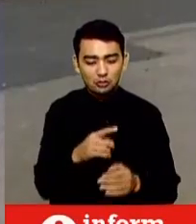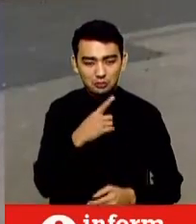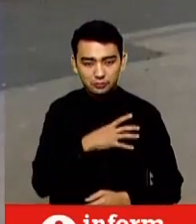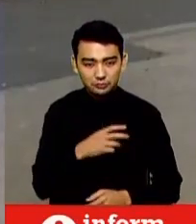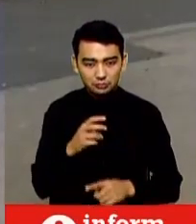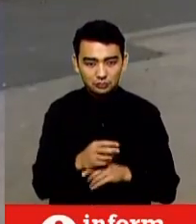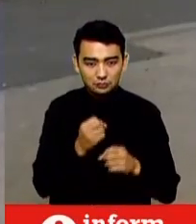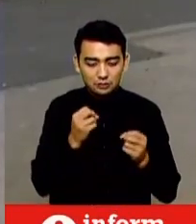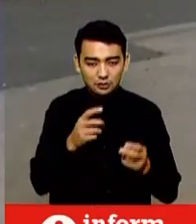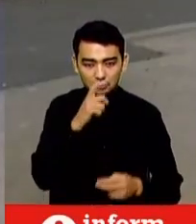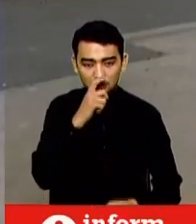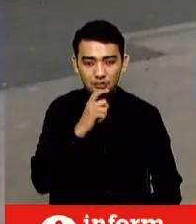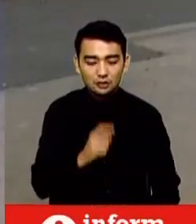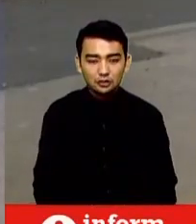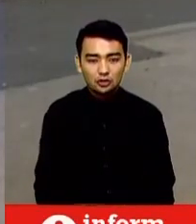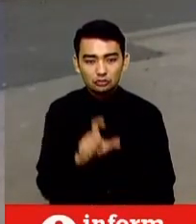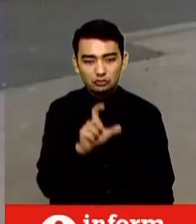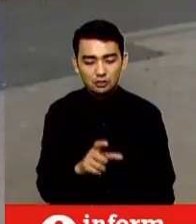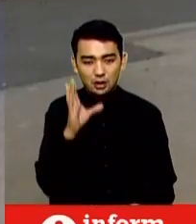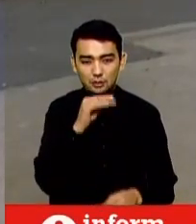это может человек остаться